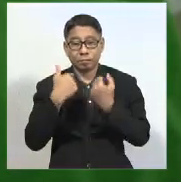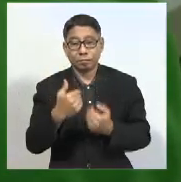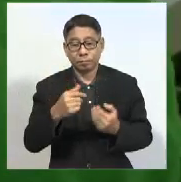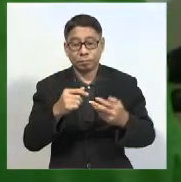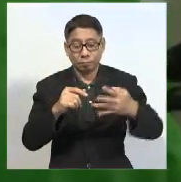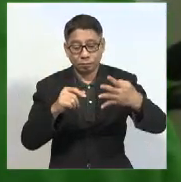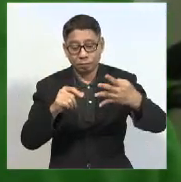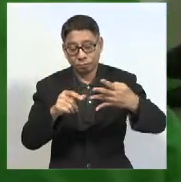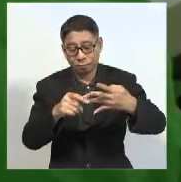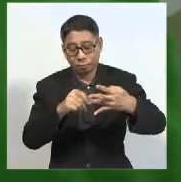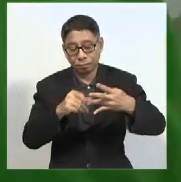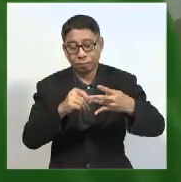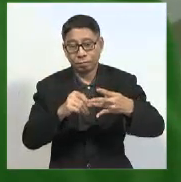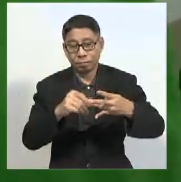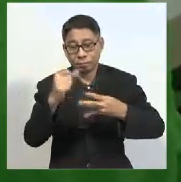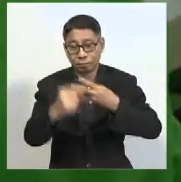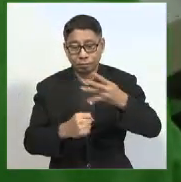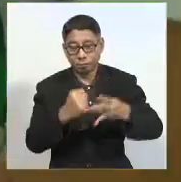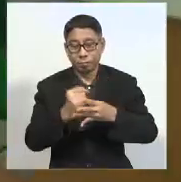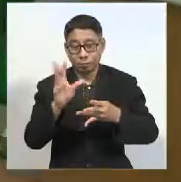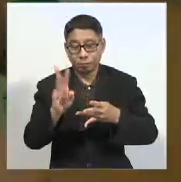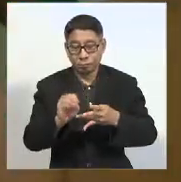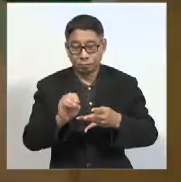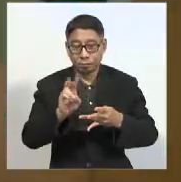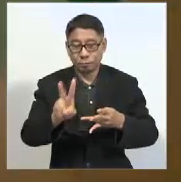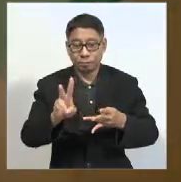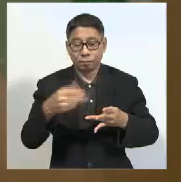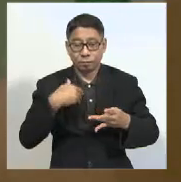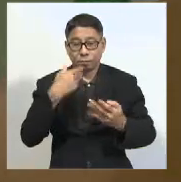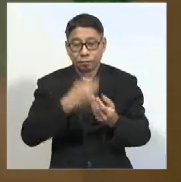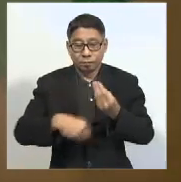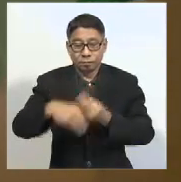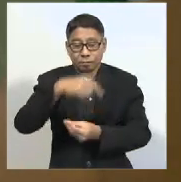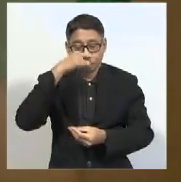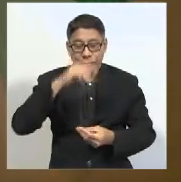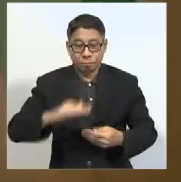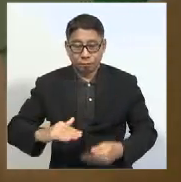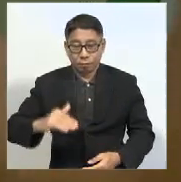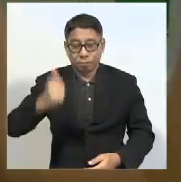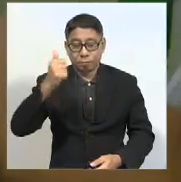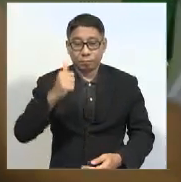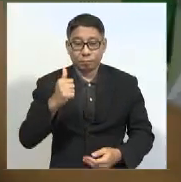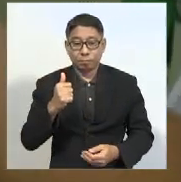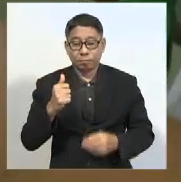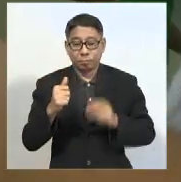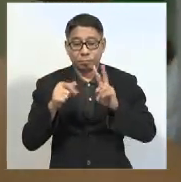ในไตรมาสที่3ของปี2562นี้เศรษฐกิจไทยจะเติบโตร้อย